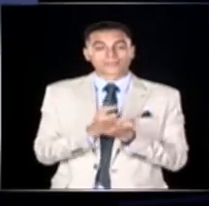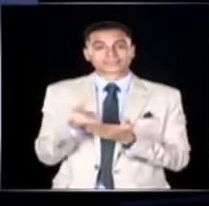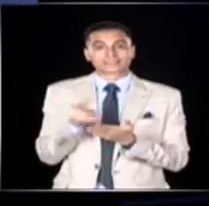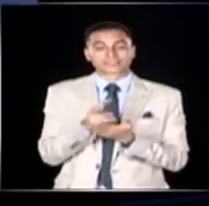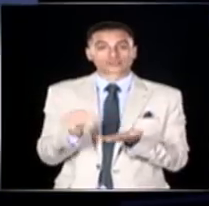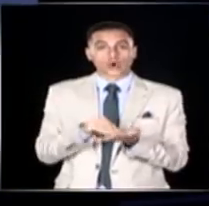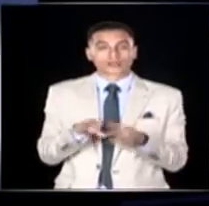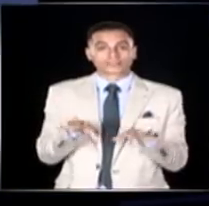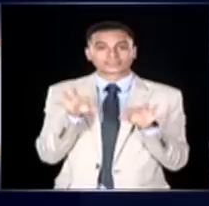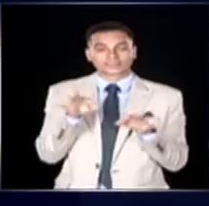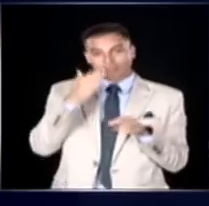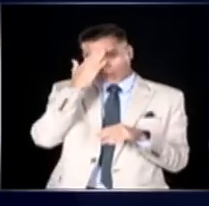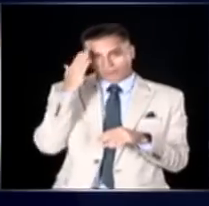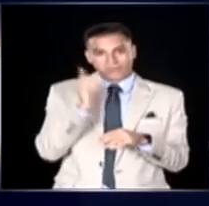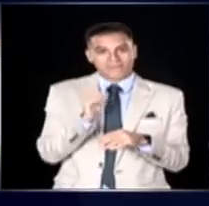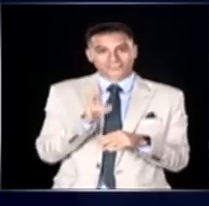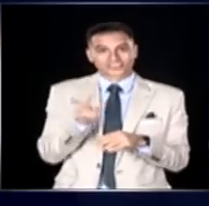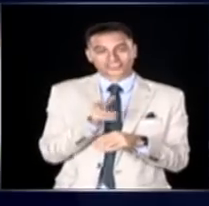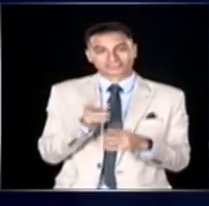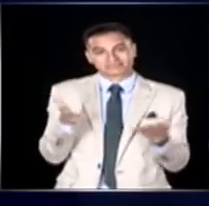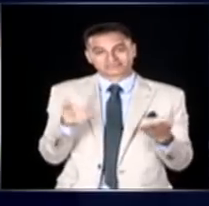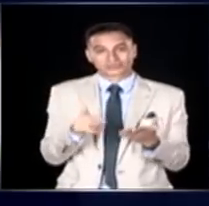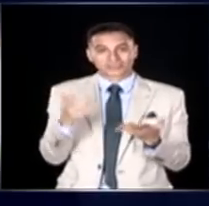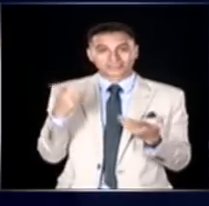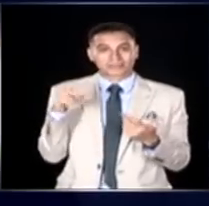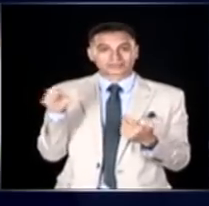كده أنا بعتبرها جميلة. النتيجة